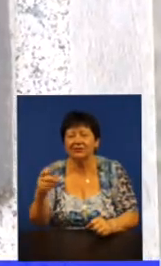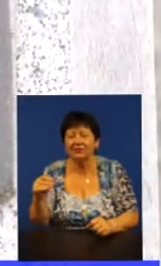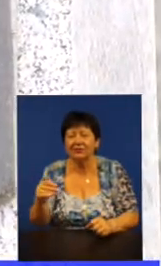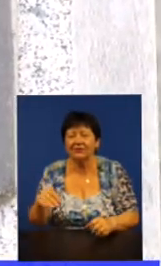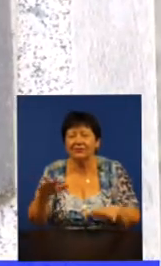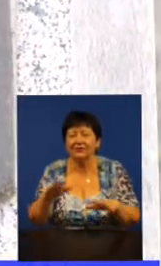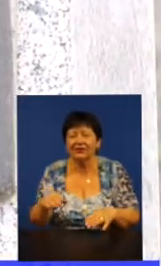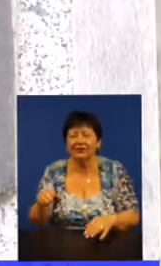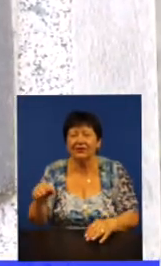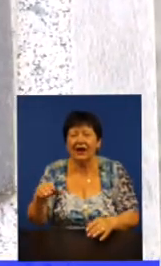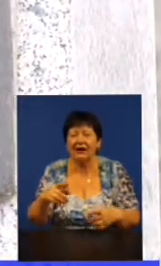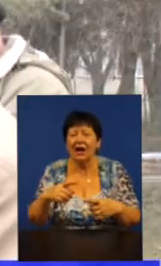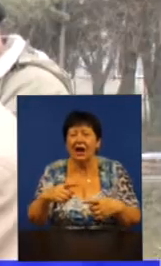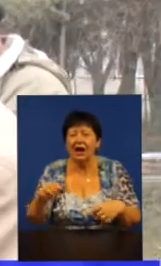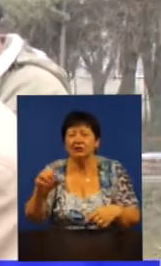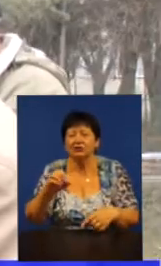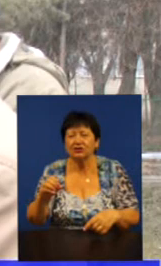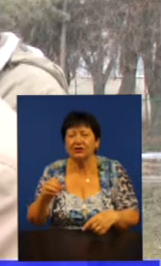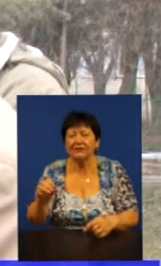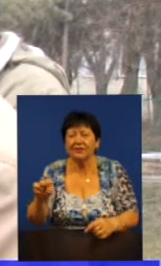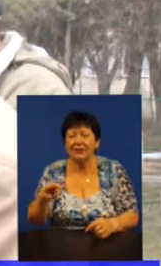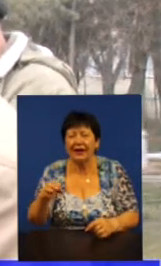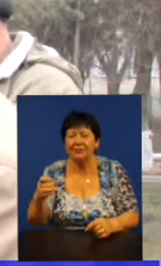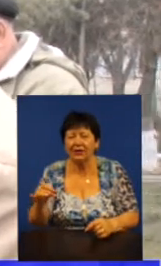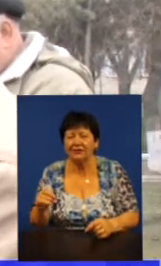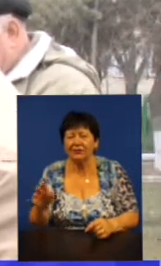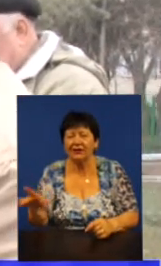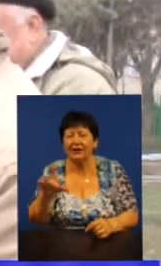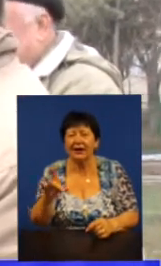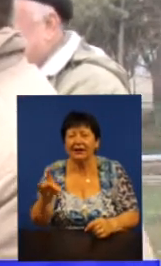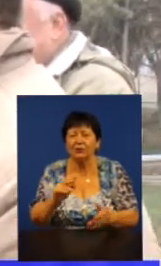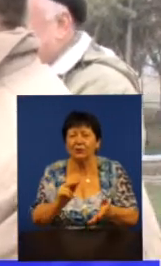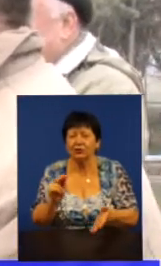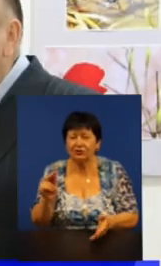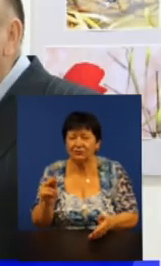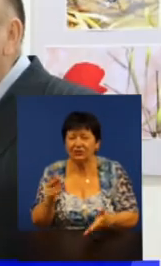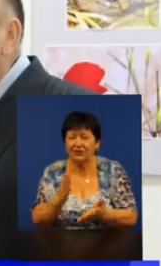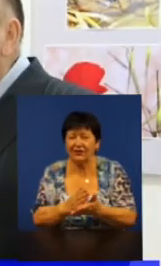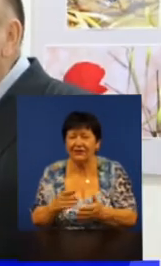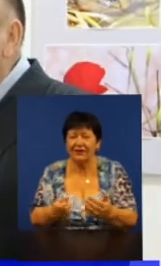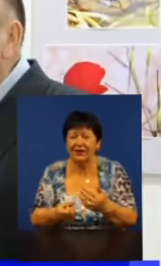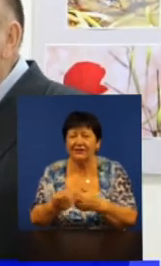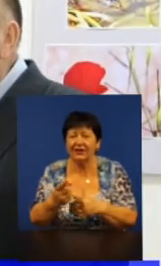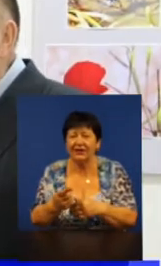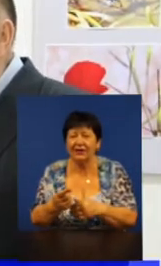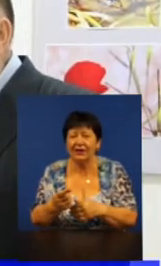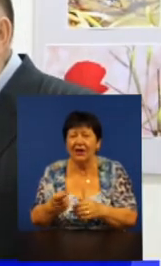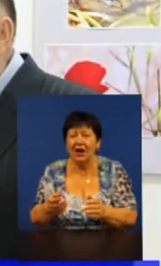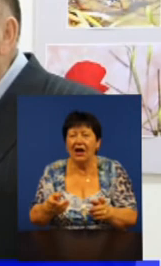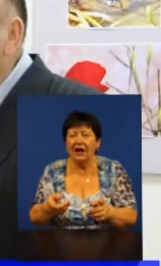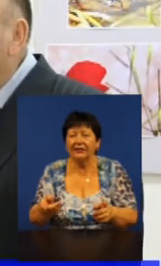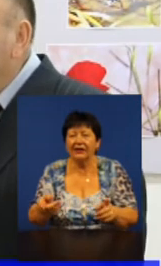societății Mihai Eminescu, promotor al mișcării naționale din raionul Cimișlia, Inițiatorul acordului de înfrățire